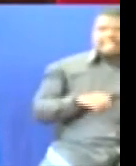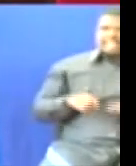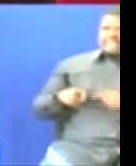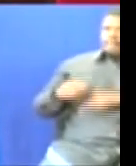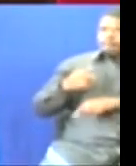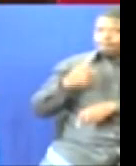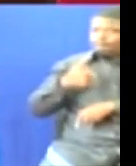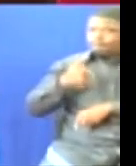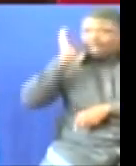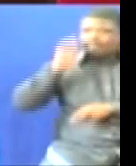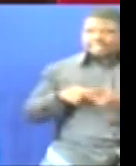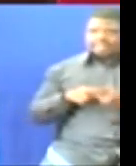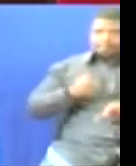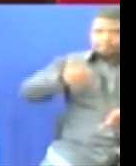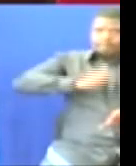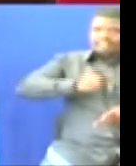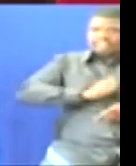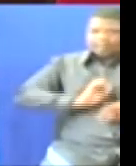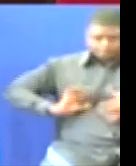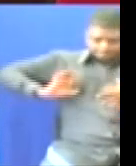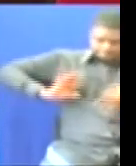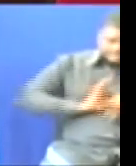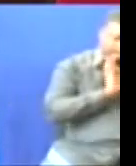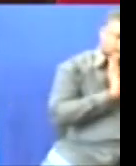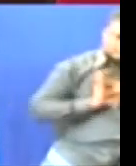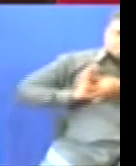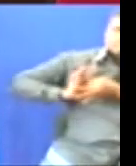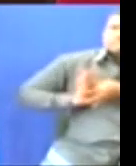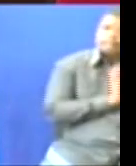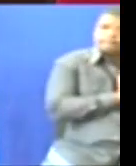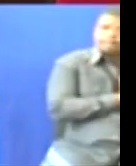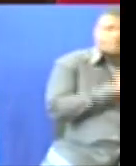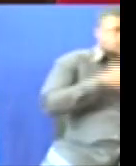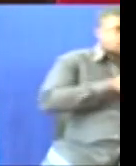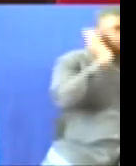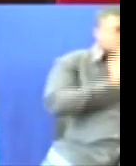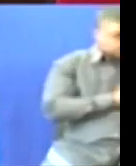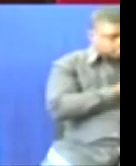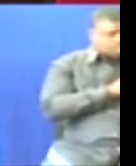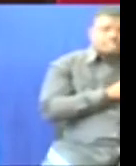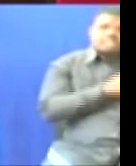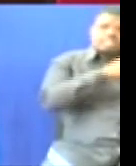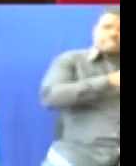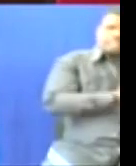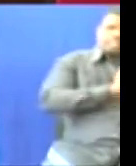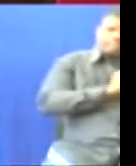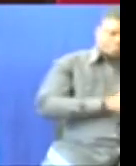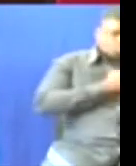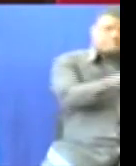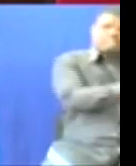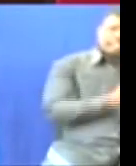serikali ishirikiane na sekta binafsi kuwekeza. Kwa mfano hapa imezungumziwa barabara ya Dar es